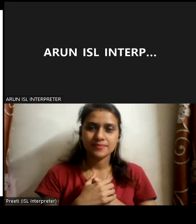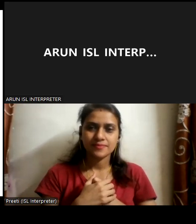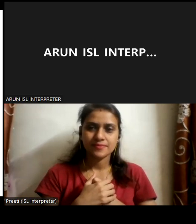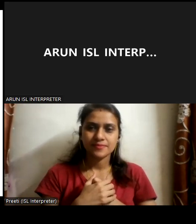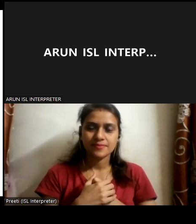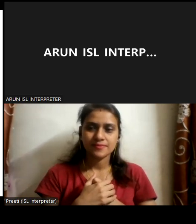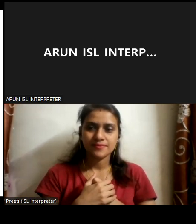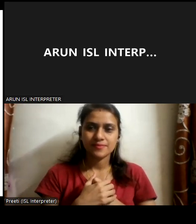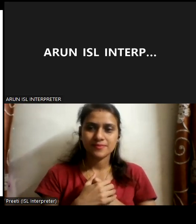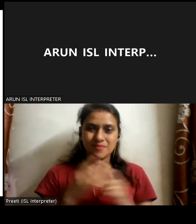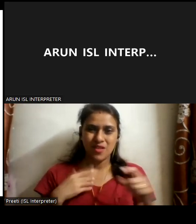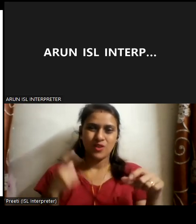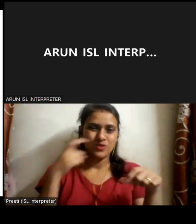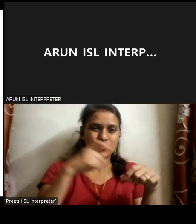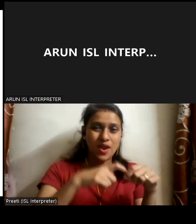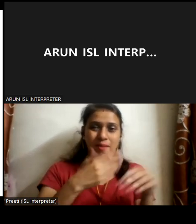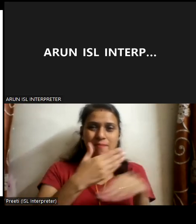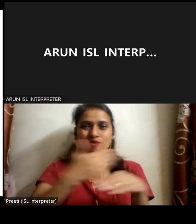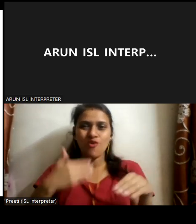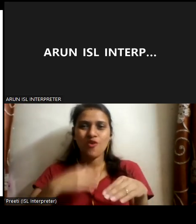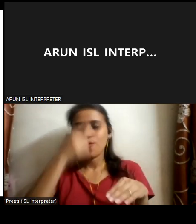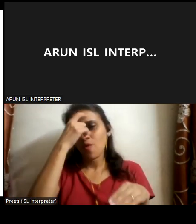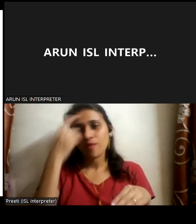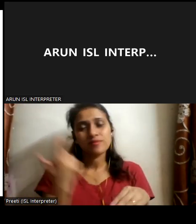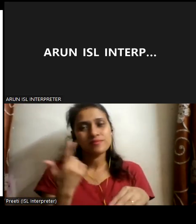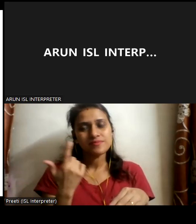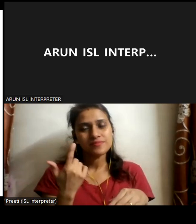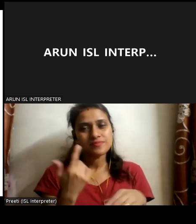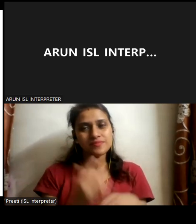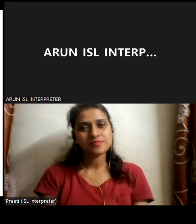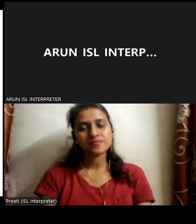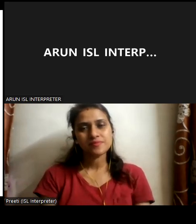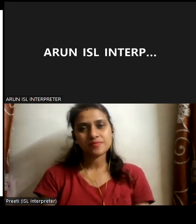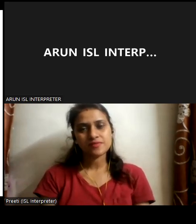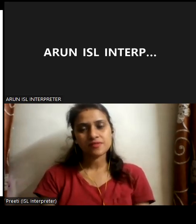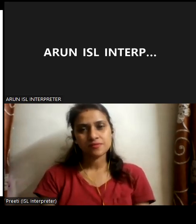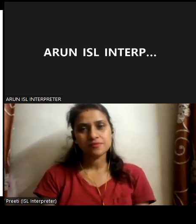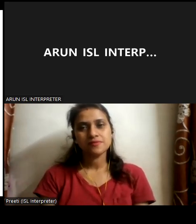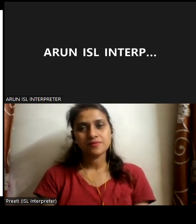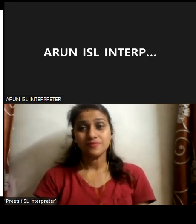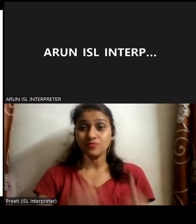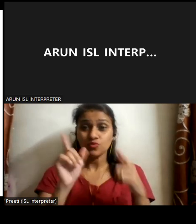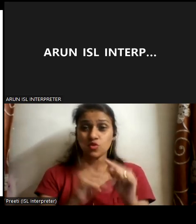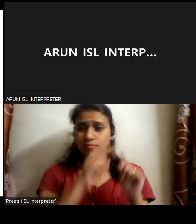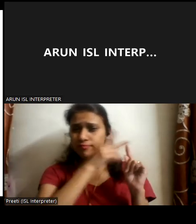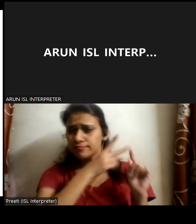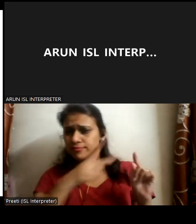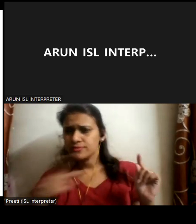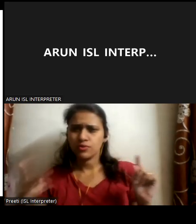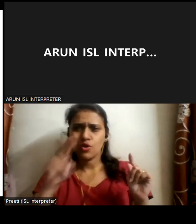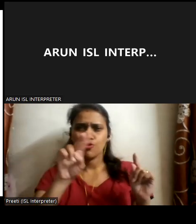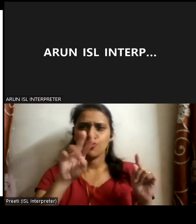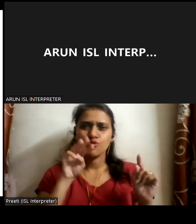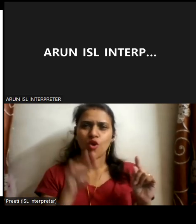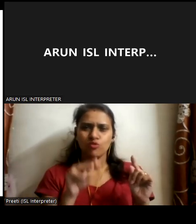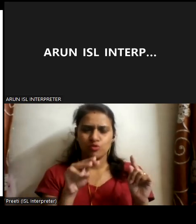वहां जाने से पहले दिक्कत सबसे पहले यह है कि अभी तक 2000 जॉब रोल्स हैं, 2000